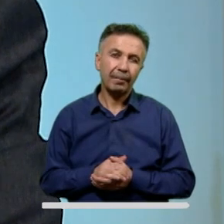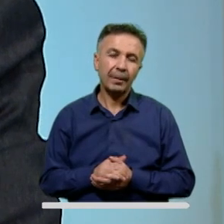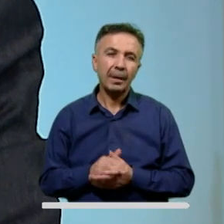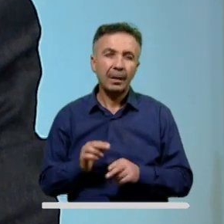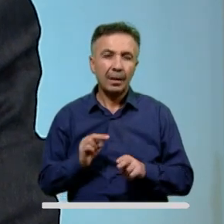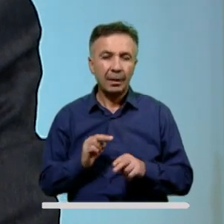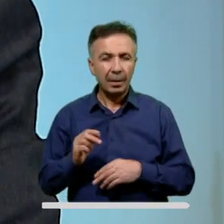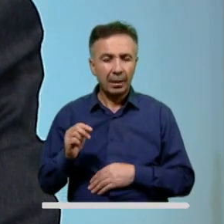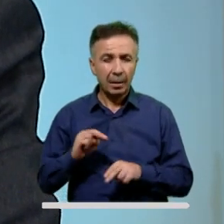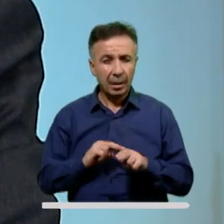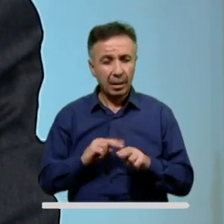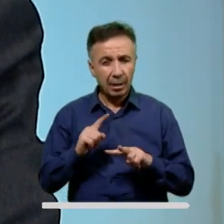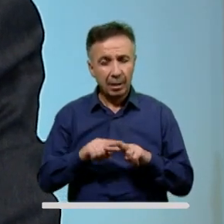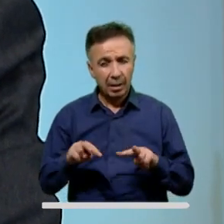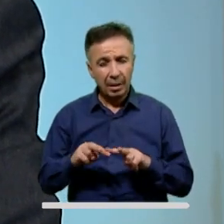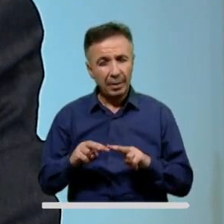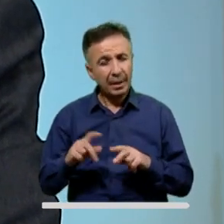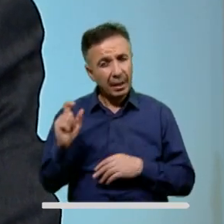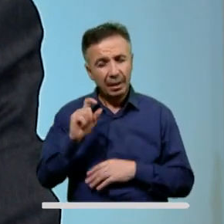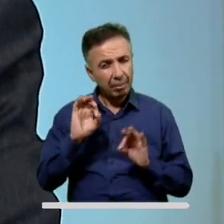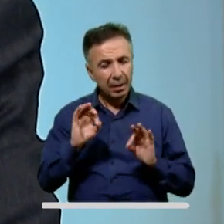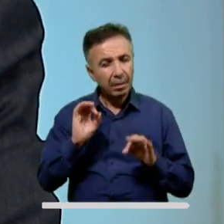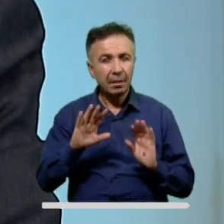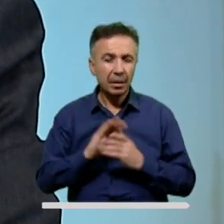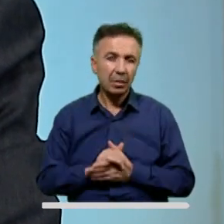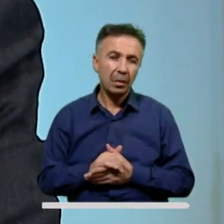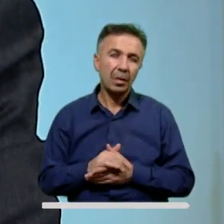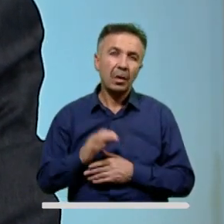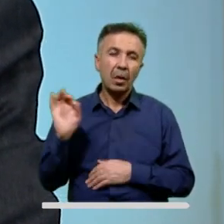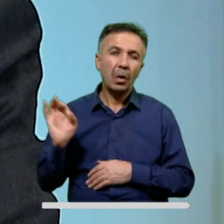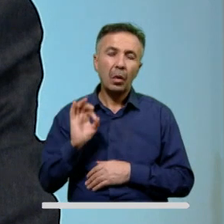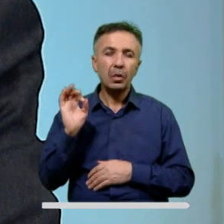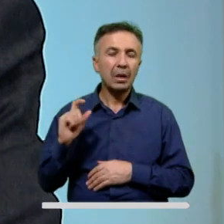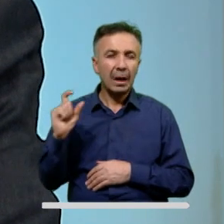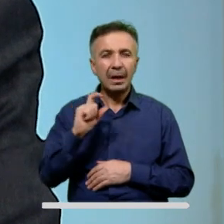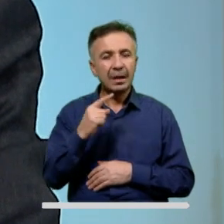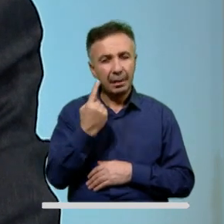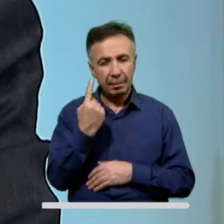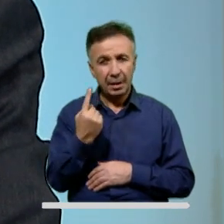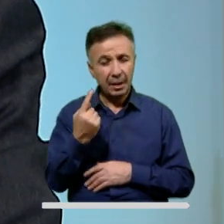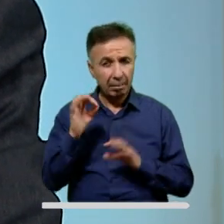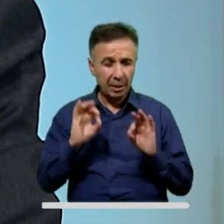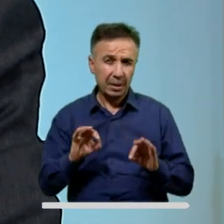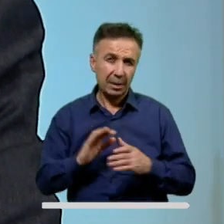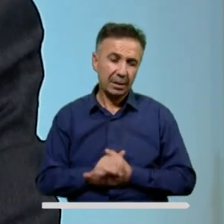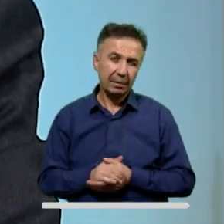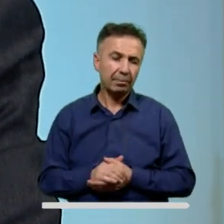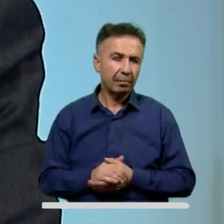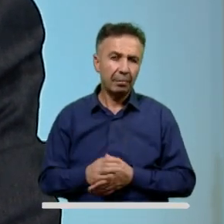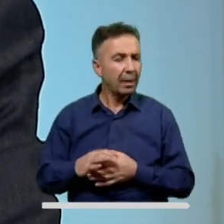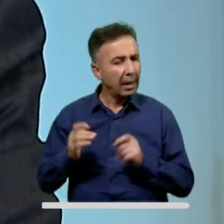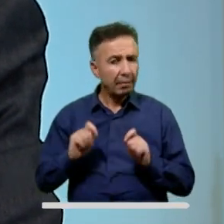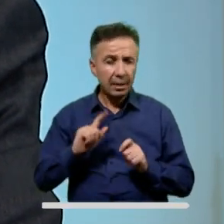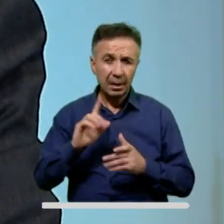ayın başında başlamayabilir bir insan. Ocak ayının birinde başladınız, kameri değil. Ne